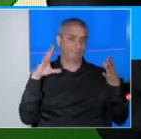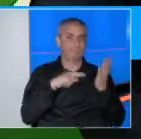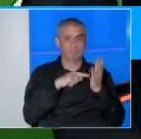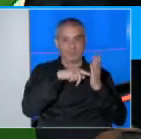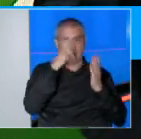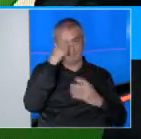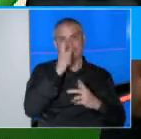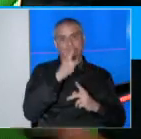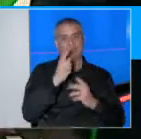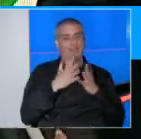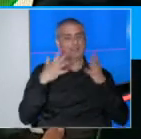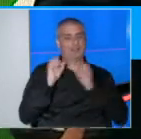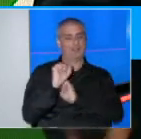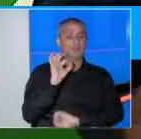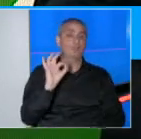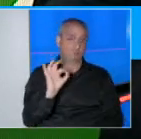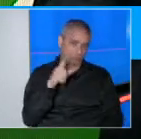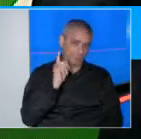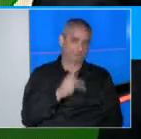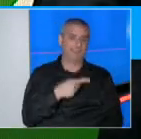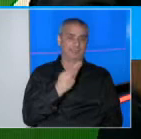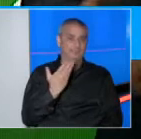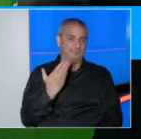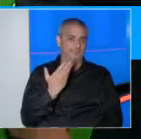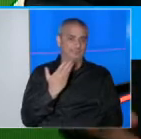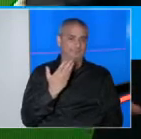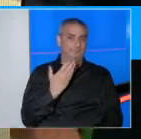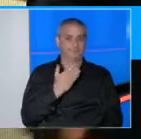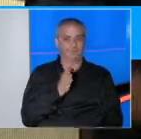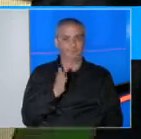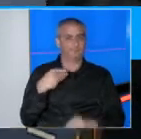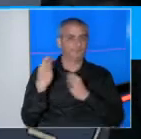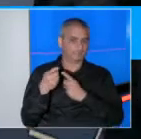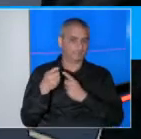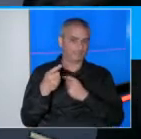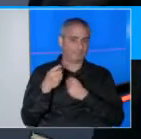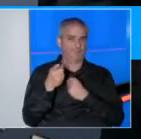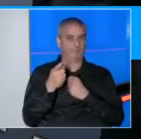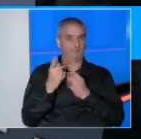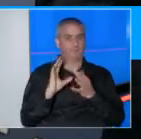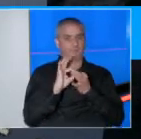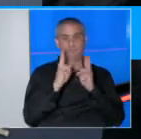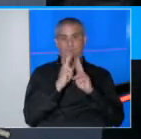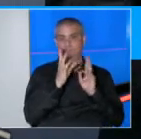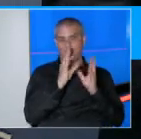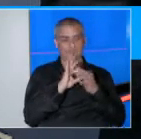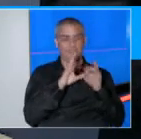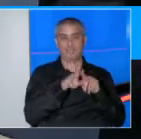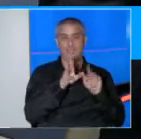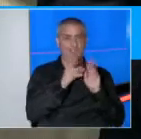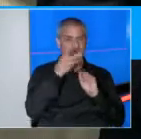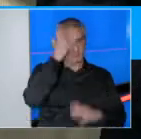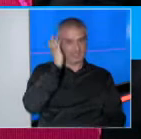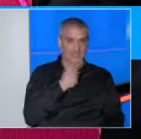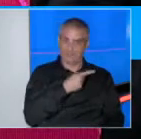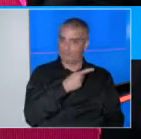הבין שהוא צריך להגדיל את הבייס שלו, שהוא צריך ללכת אליו, לתת לו, וזה שהוא מתרועע, והוא בברית אחים עם יאיר